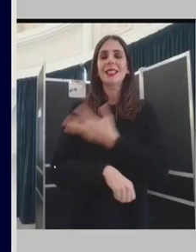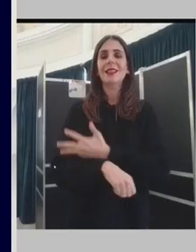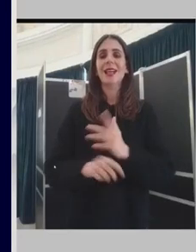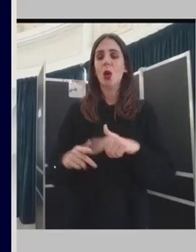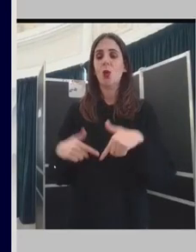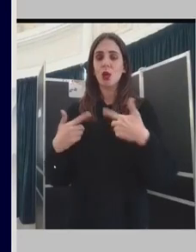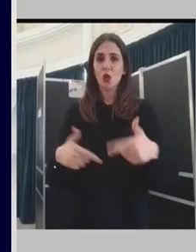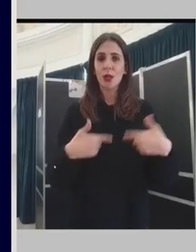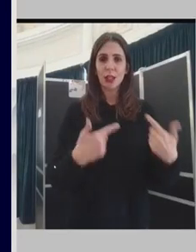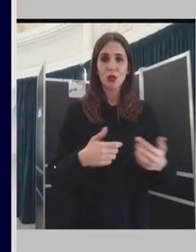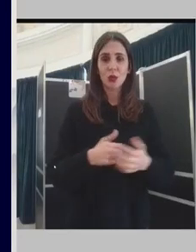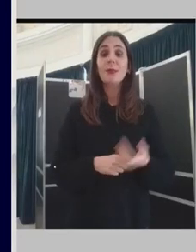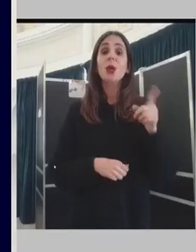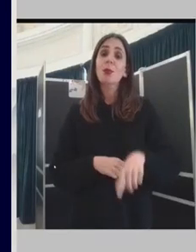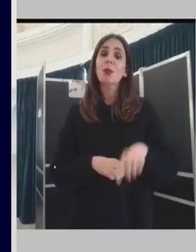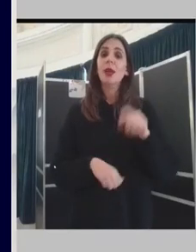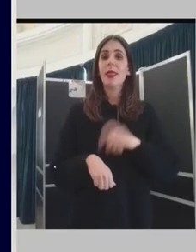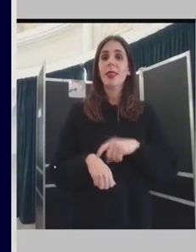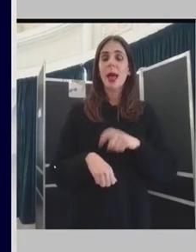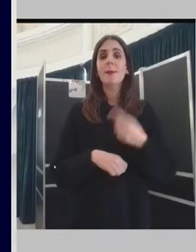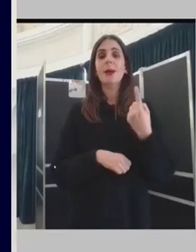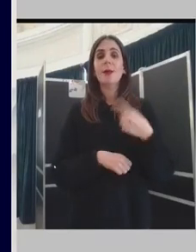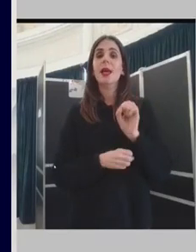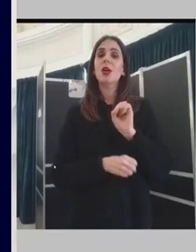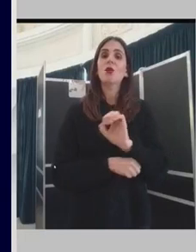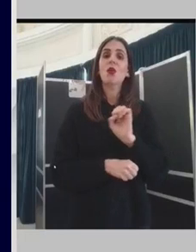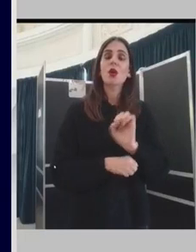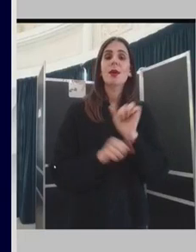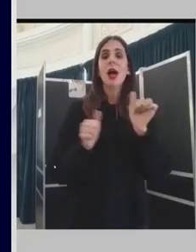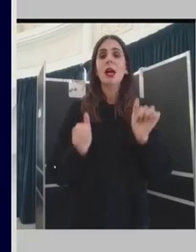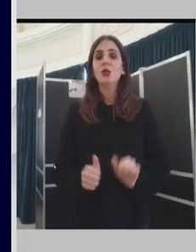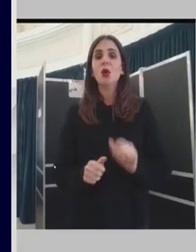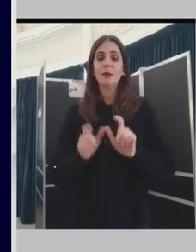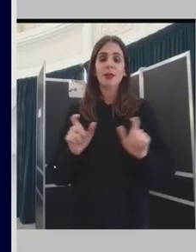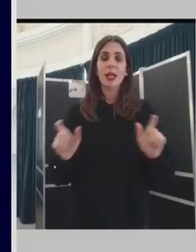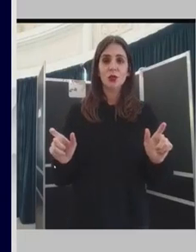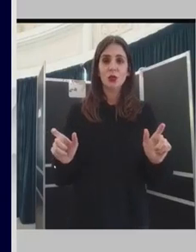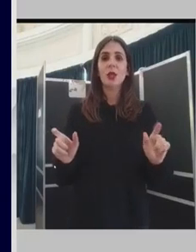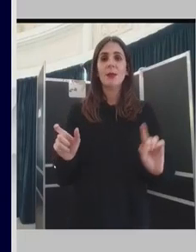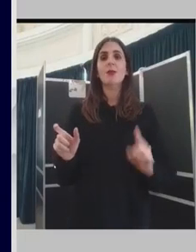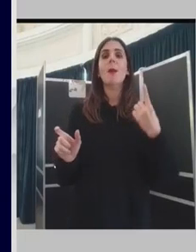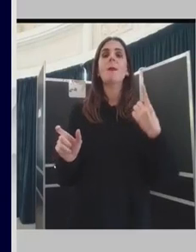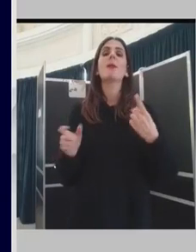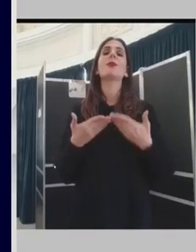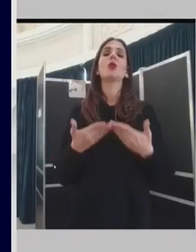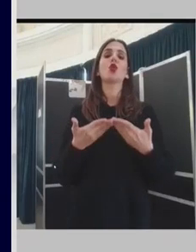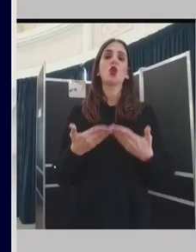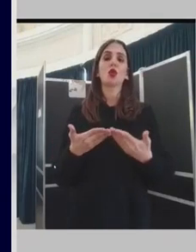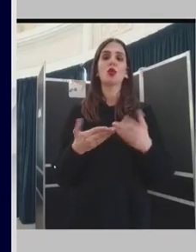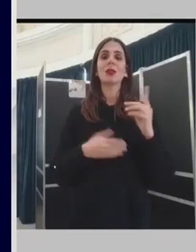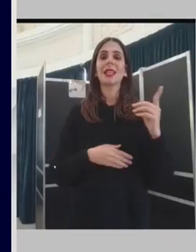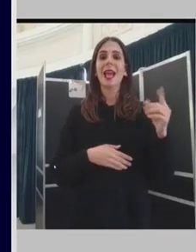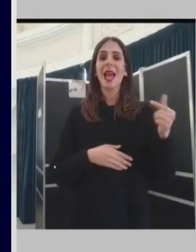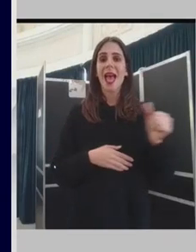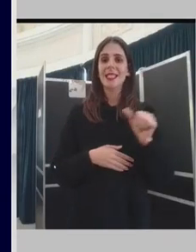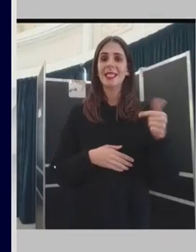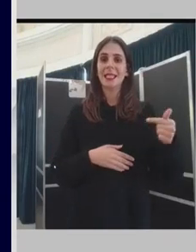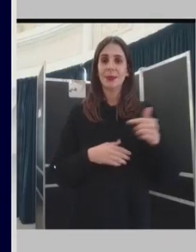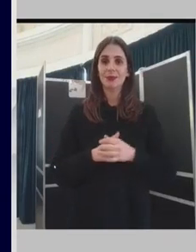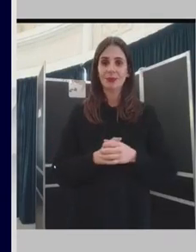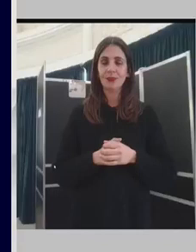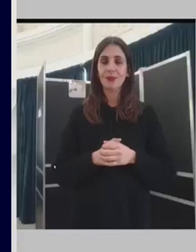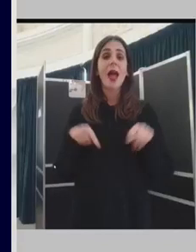ritagliare dei tempi anche per formare le persone per i corsi di primo soccorso EBSD.